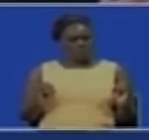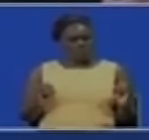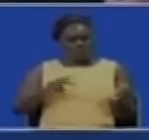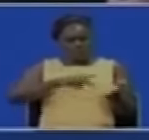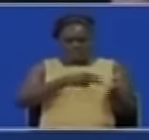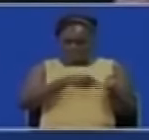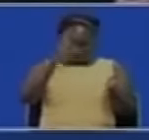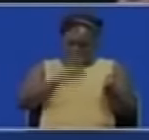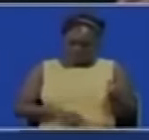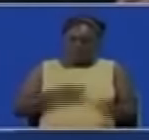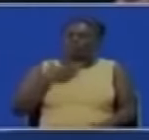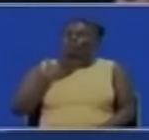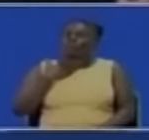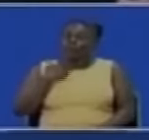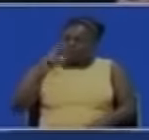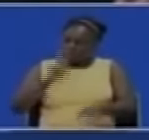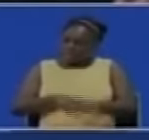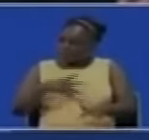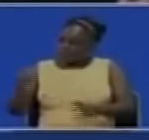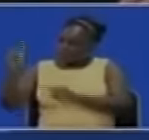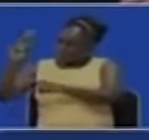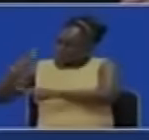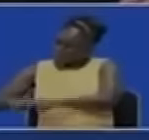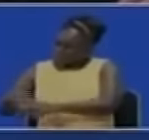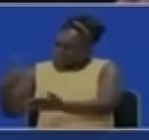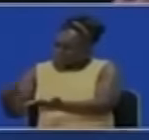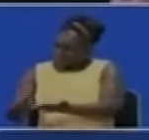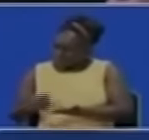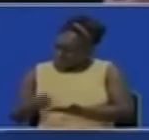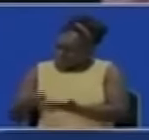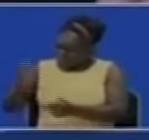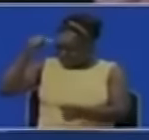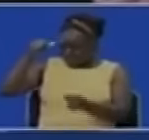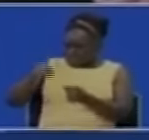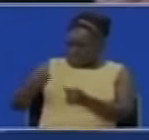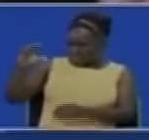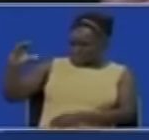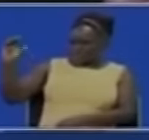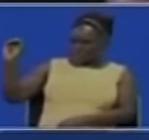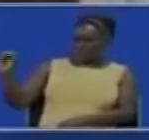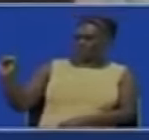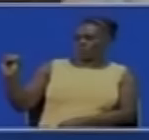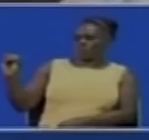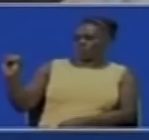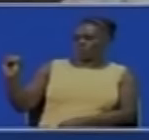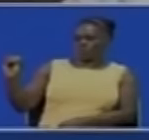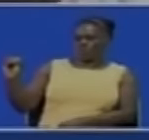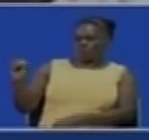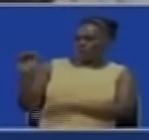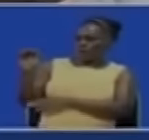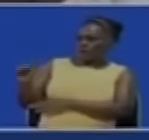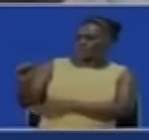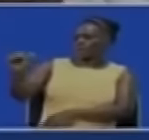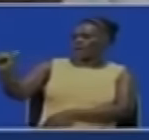hivyo tunataka wakienda kuketi pale wakumbuke clinical officers wanashikilia hospitali. Tungeuliza